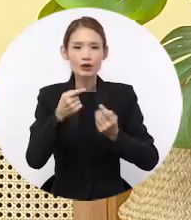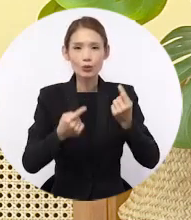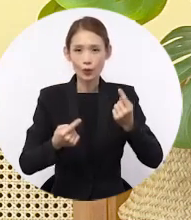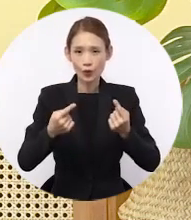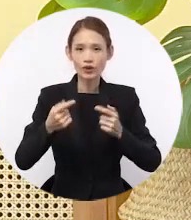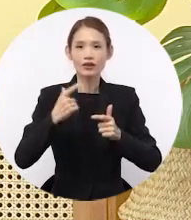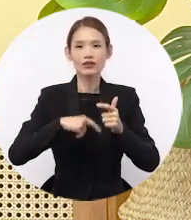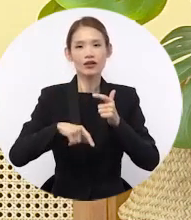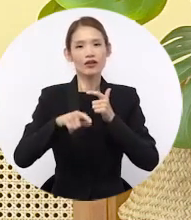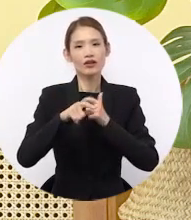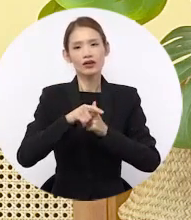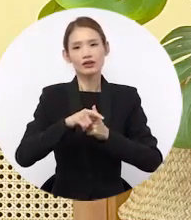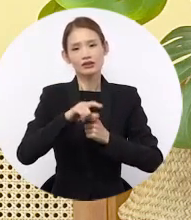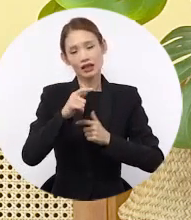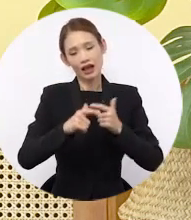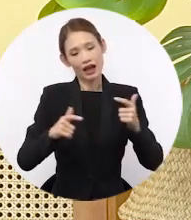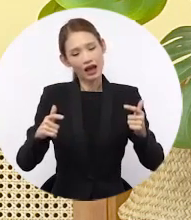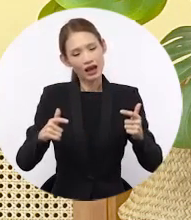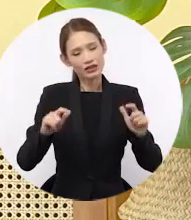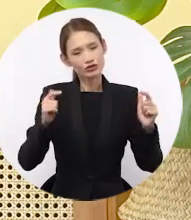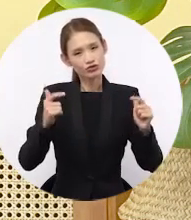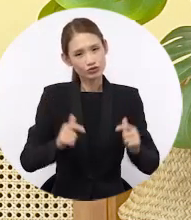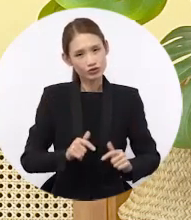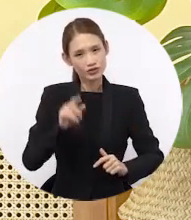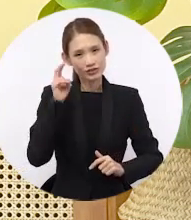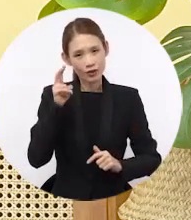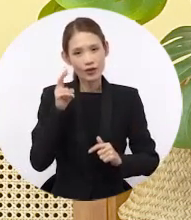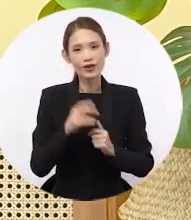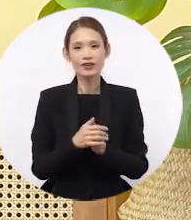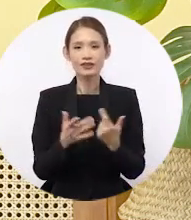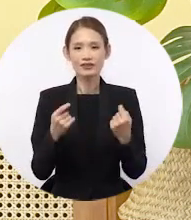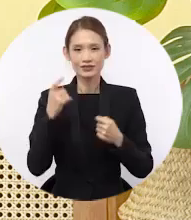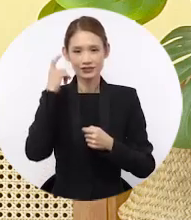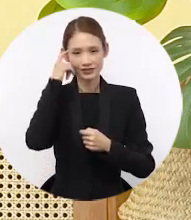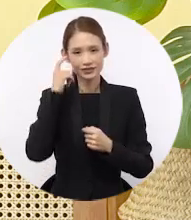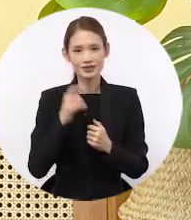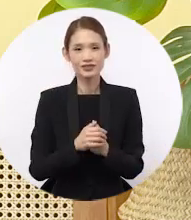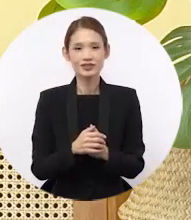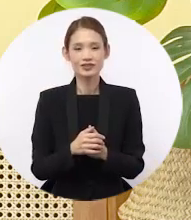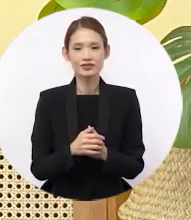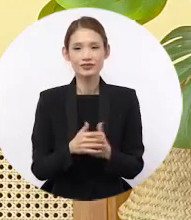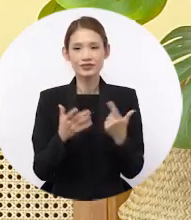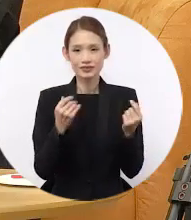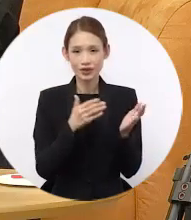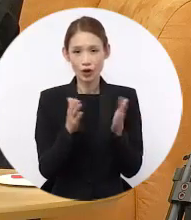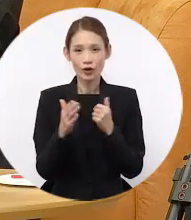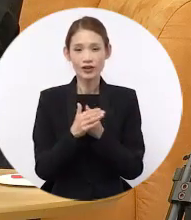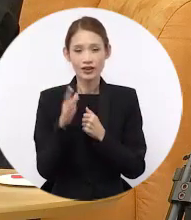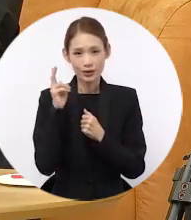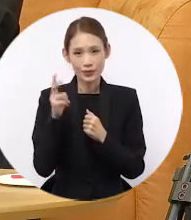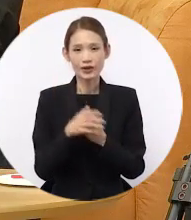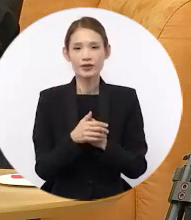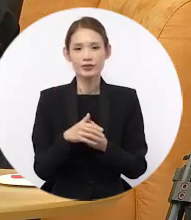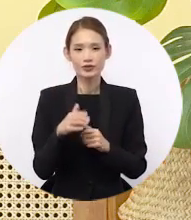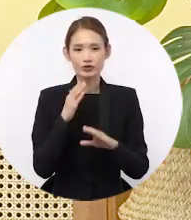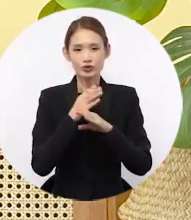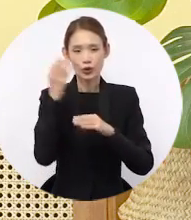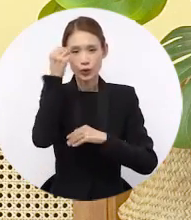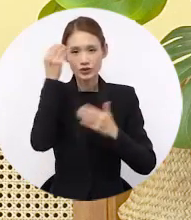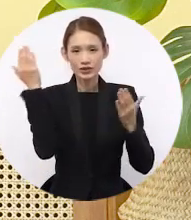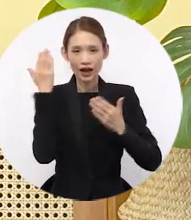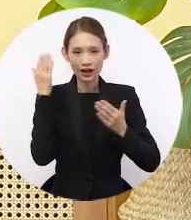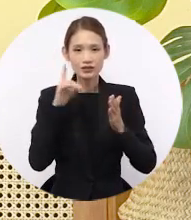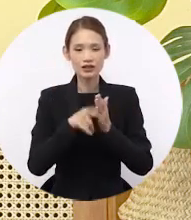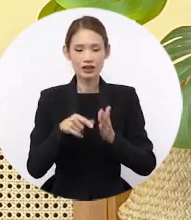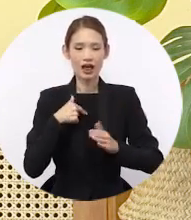나갔을 때보다는 좀 덜 다양한 사람들을 만나지 않나라는 생각이 살짝 들어요. 그렇기 때문에 그런지 저희가